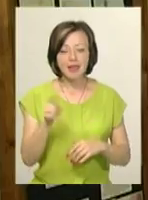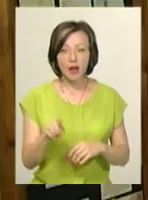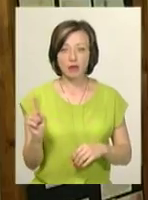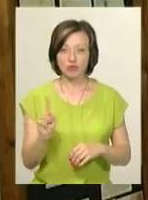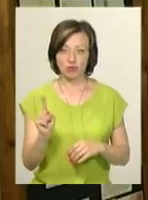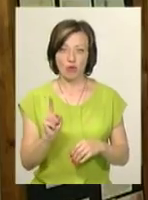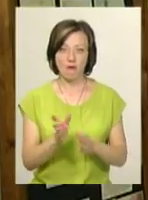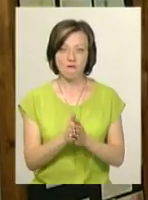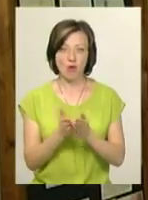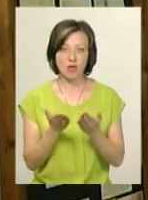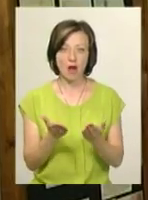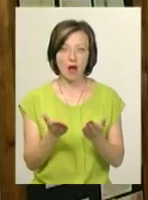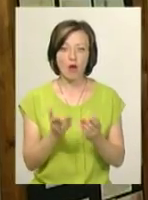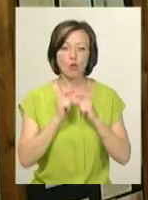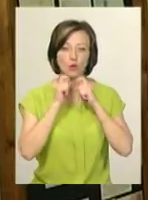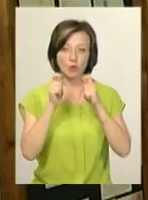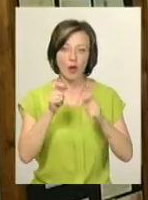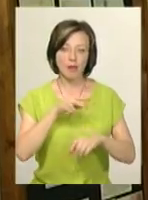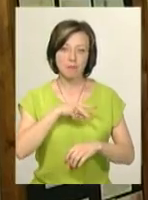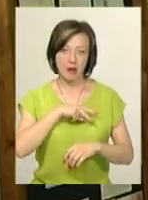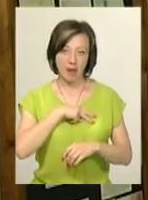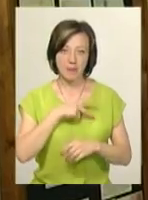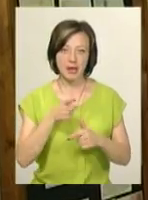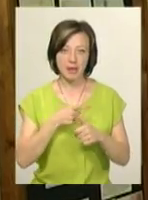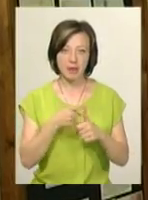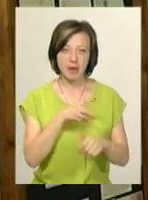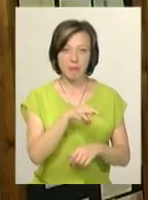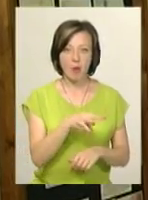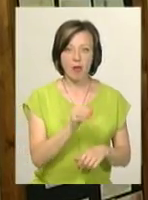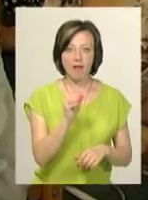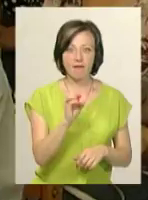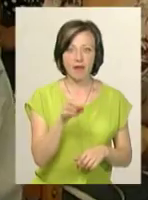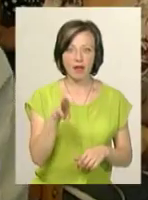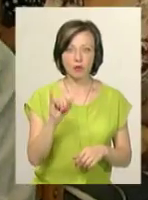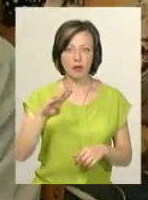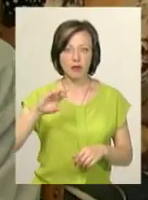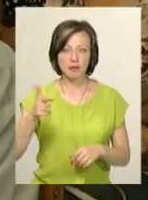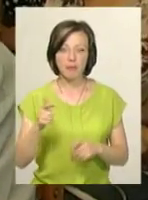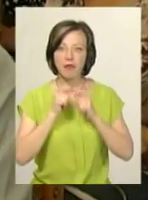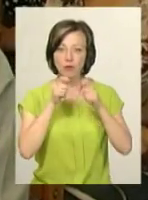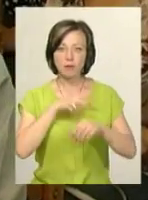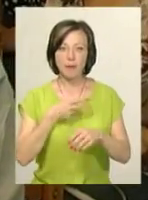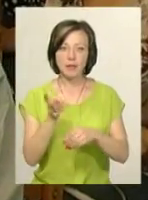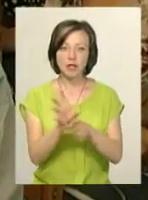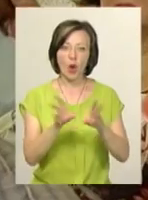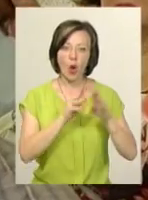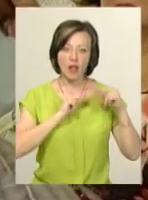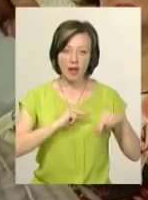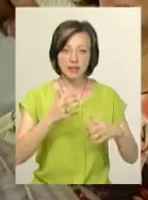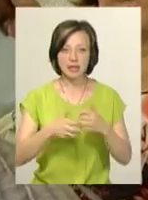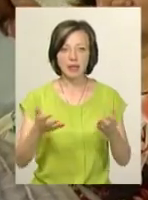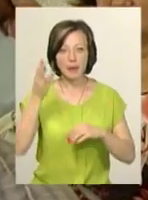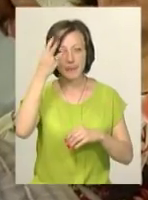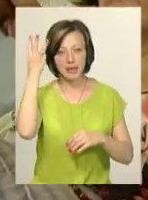вона удостоїлась премії імені Миколи Федунця. На вручення премії прийшли колеги лауреата, серед